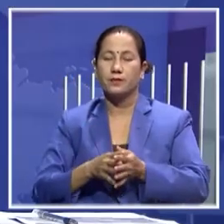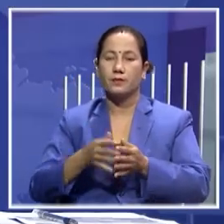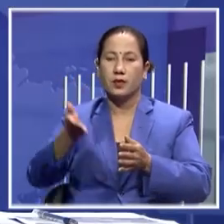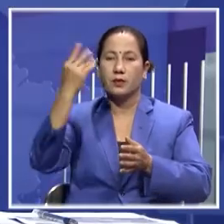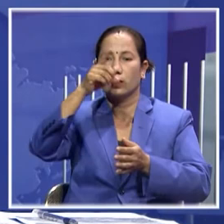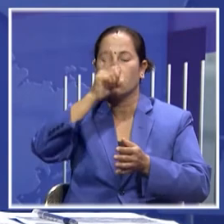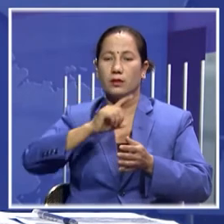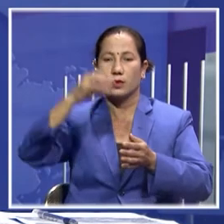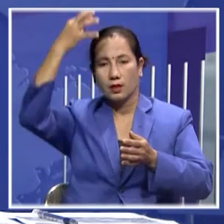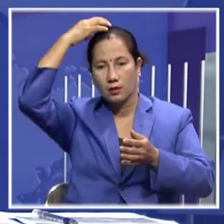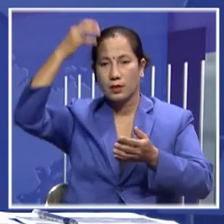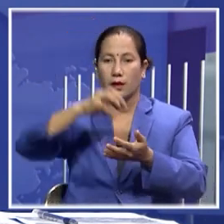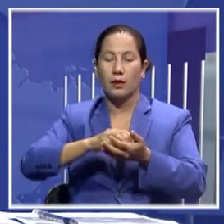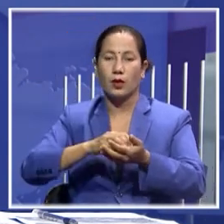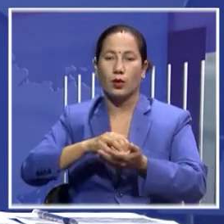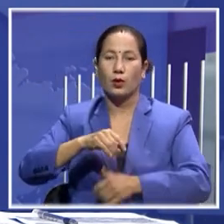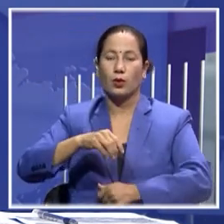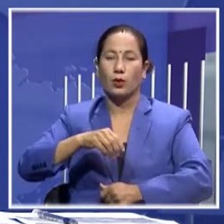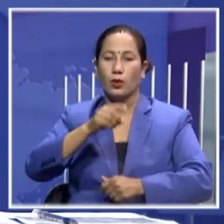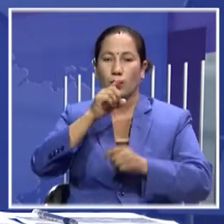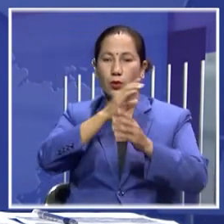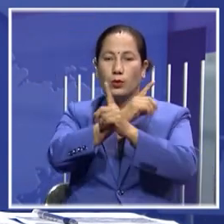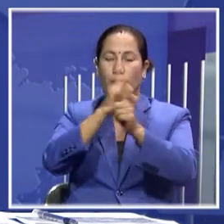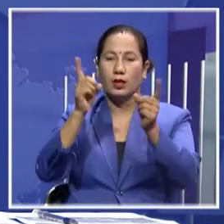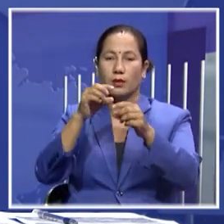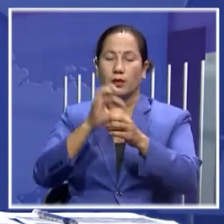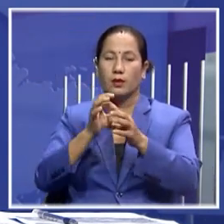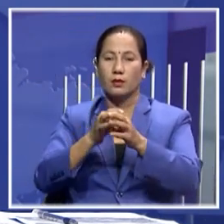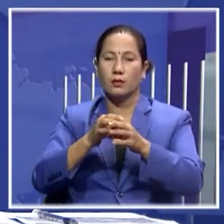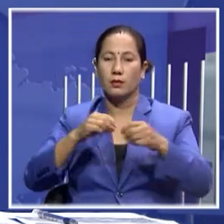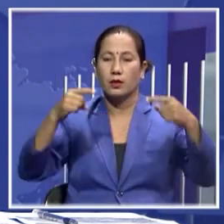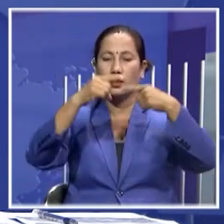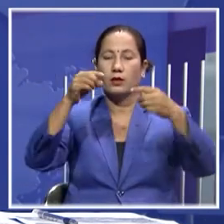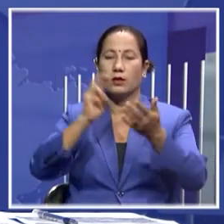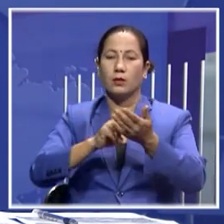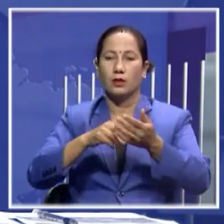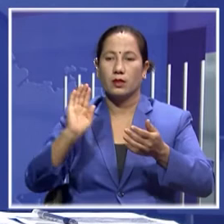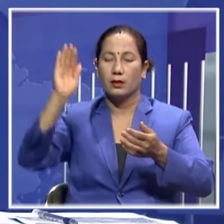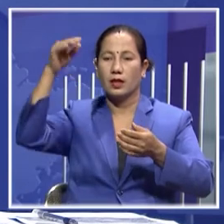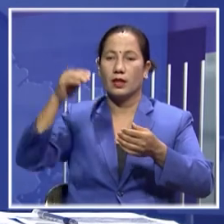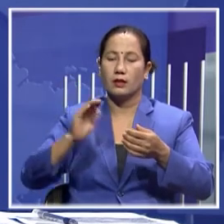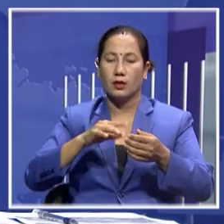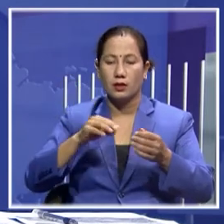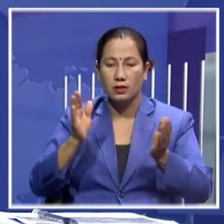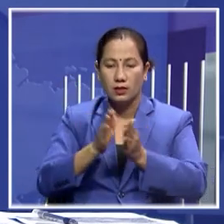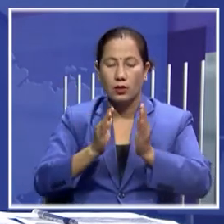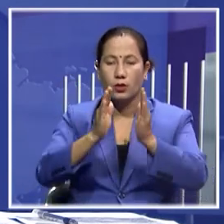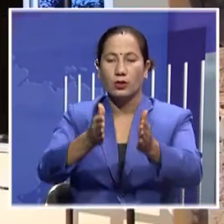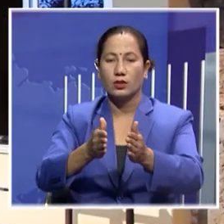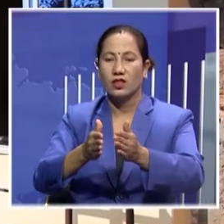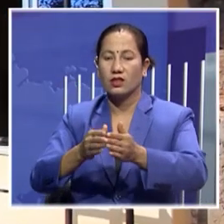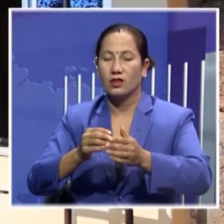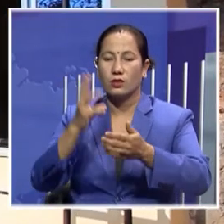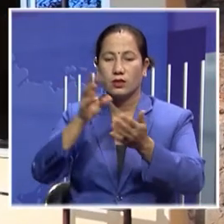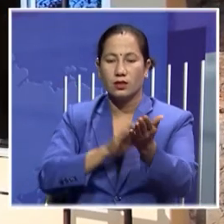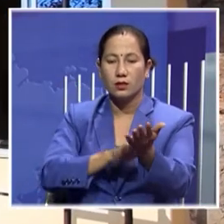पछिल्लो समय पाल्पाको तानसेनमा ट्राफिक व्यवस्थापनमा चुनौती थपिँदै गएको छ। पहाडी, भिरालो जमिन, साँघुरो सडक र उचित